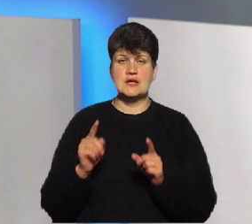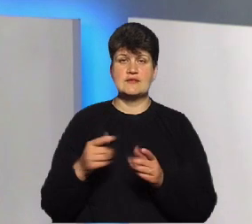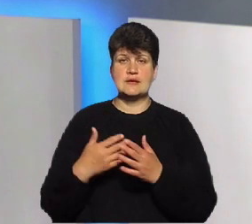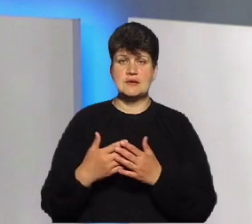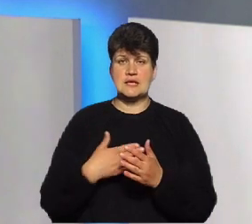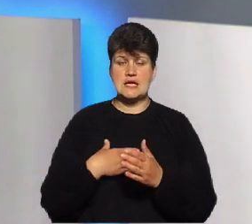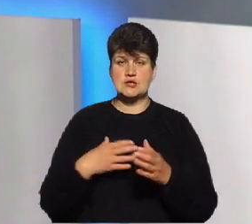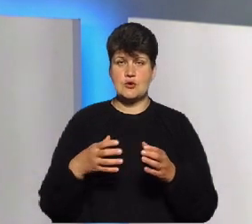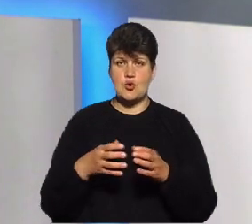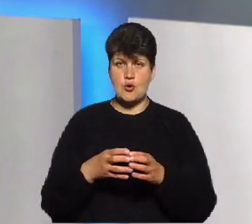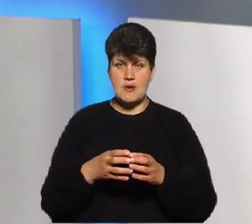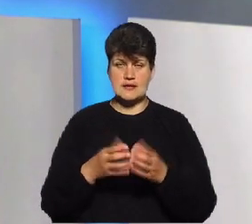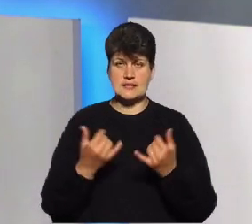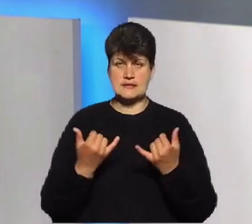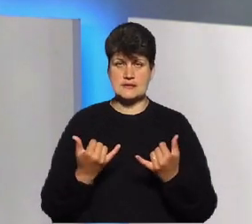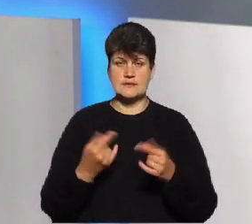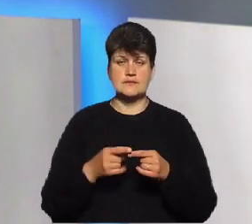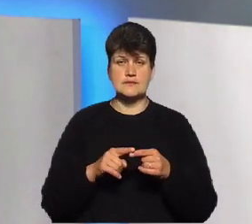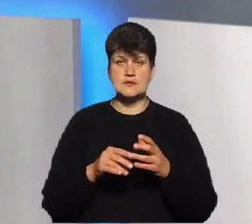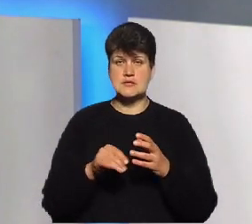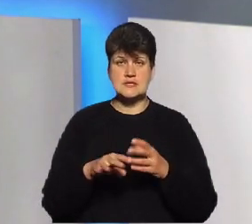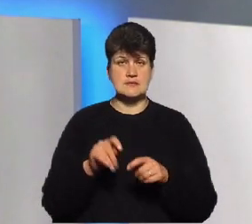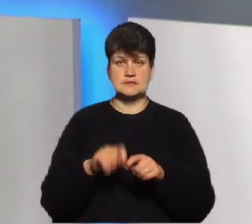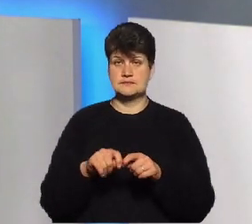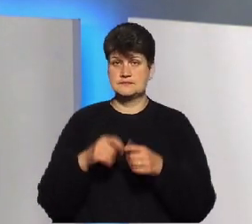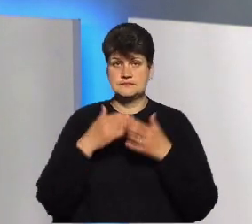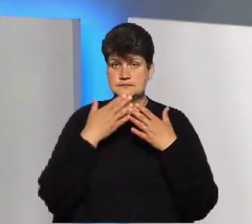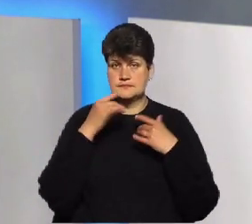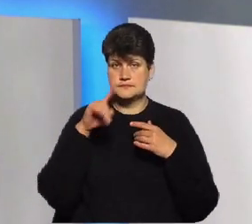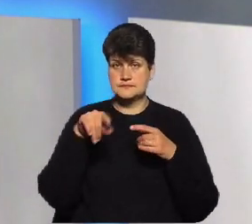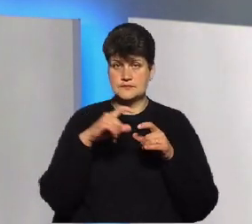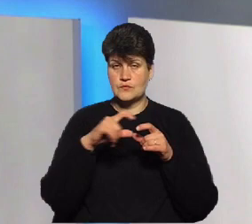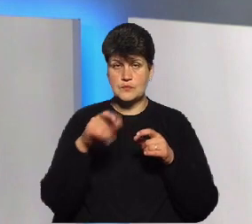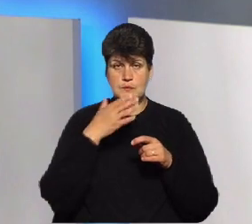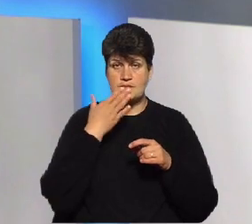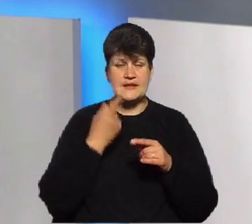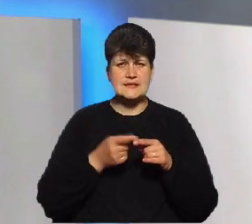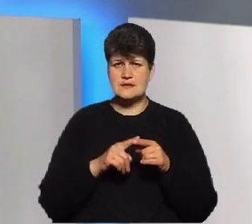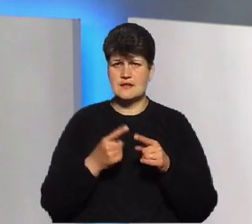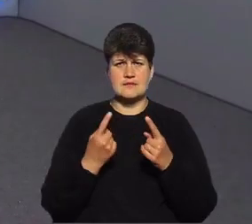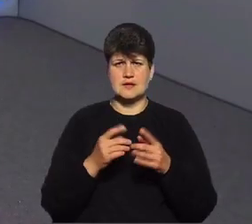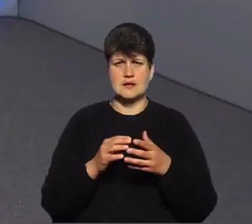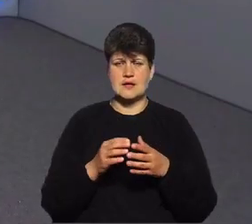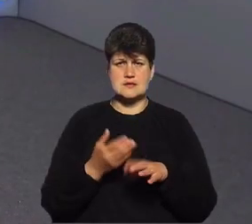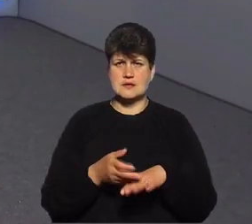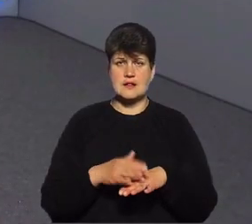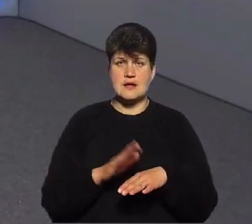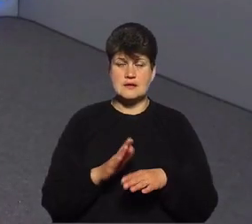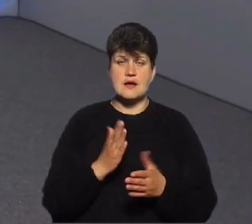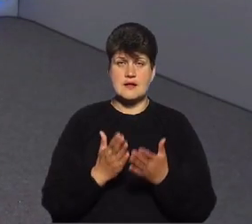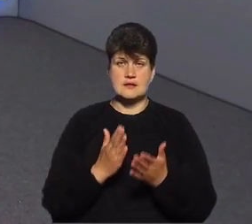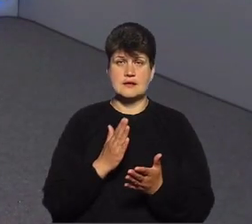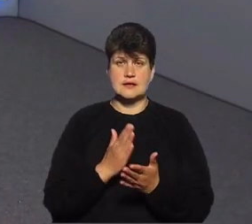зараз ці землі не проінвентаризовані, тому нам потрібно, це невелика складність, в принципі, але також є